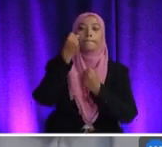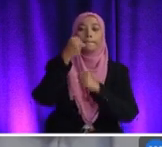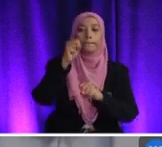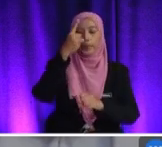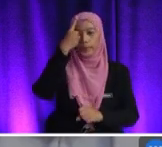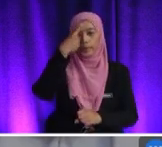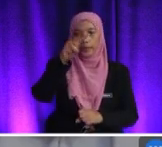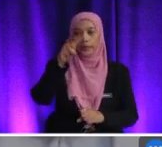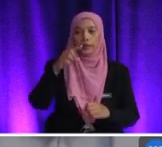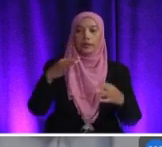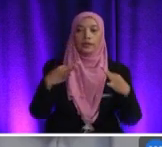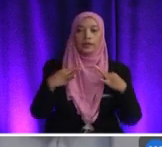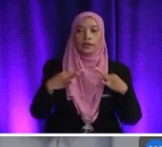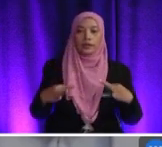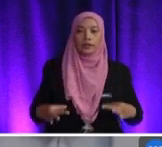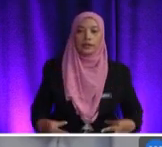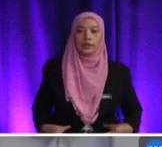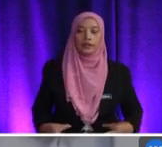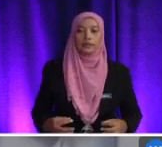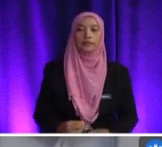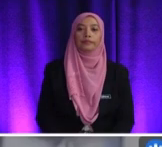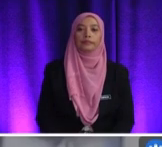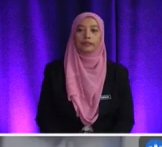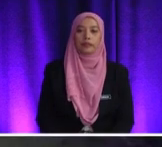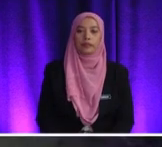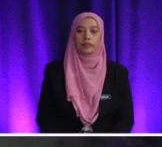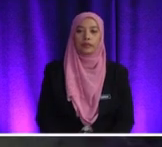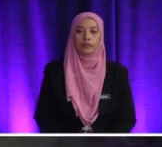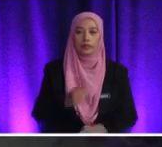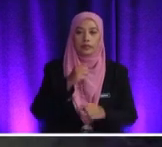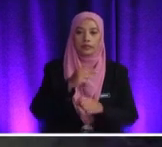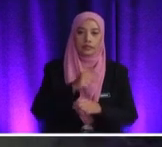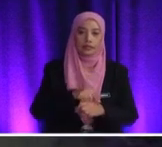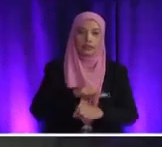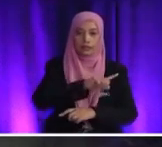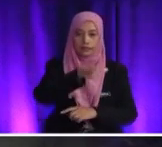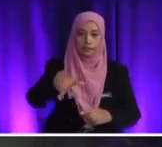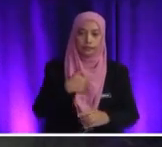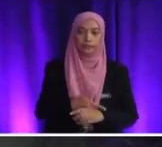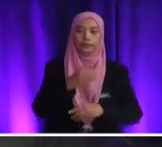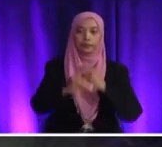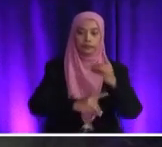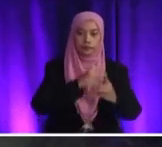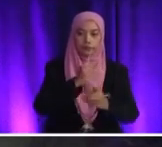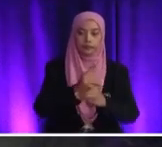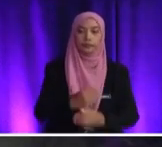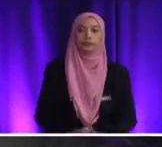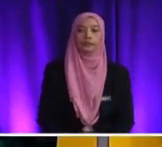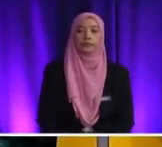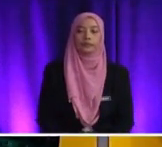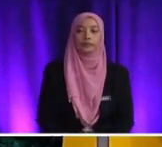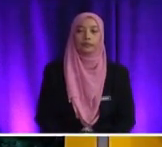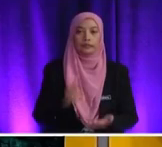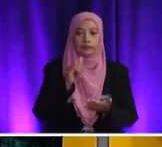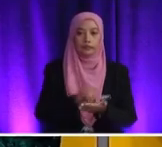menjadi beker fashionnya terkenal di seluruh dunia amin insya Allah amin ya robbal alamin Jadi